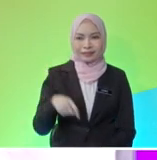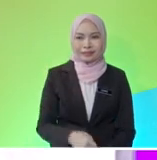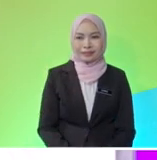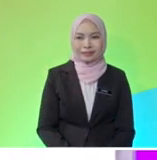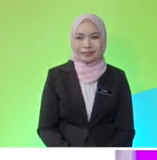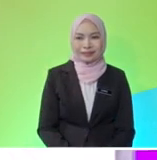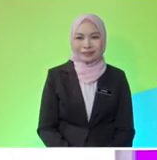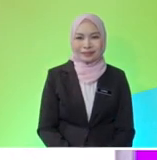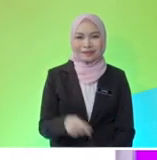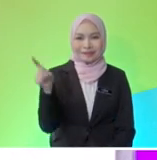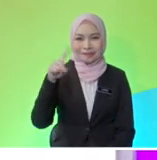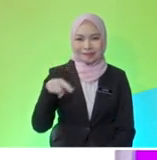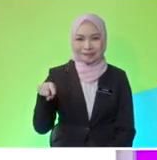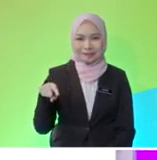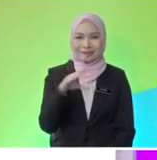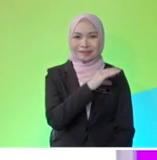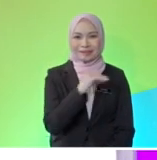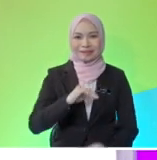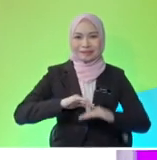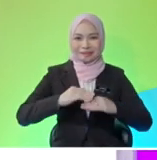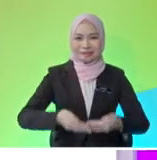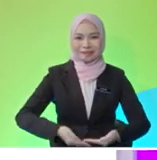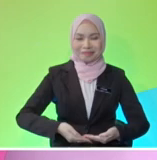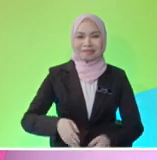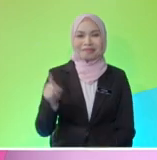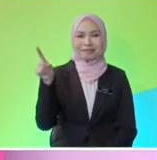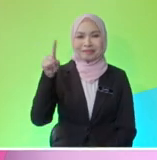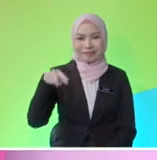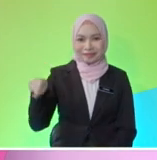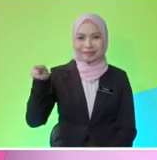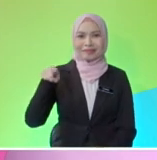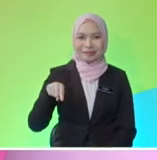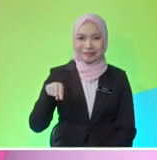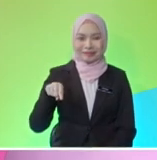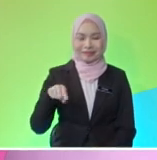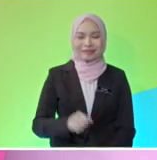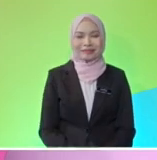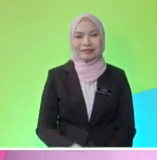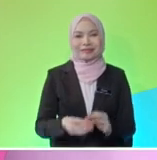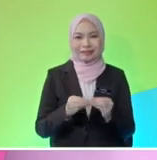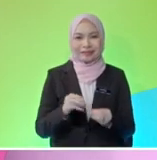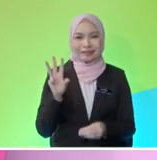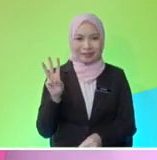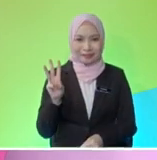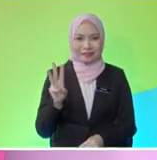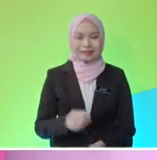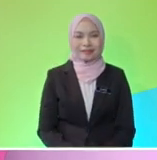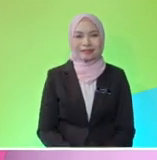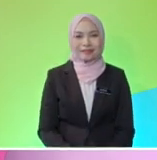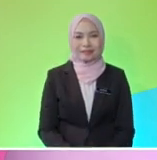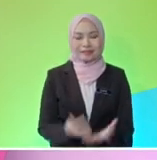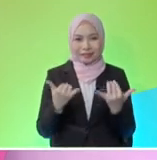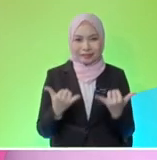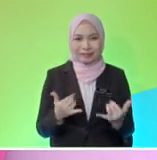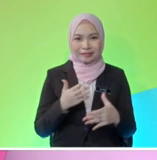dia sikit. Okey. Itu nombor 6. Okey. Lepas tu kita teruskan lagi nombor yang senang. Paling senang